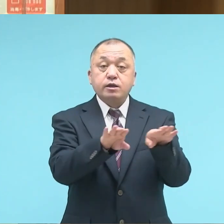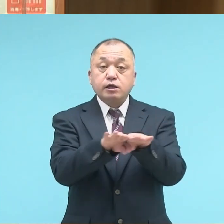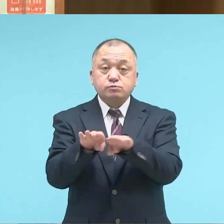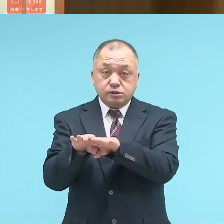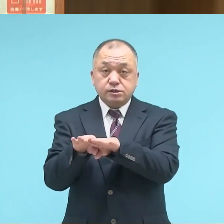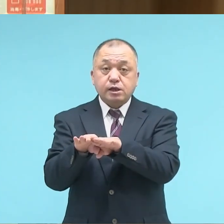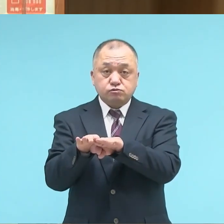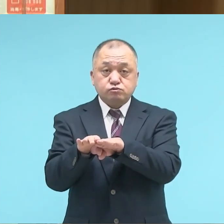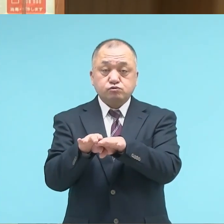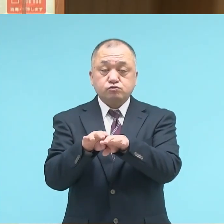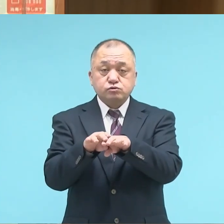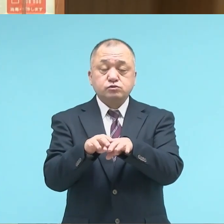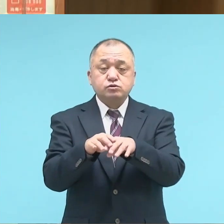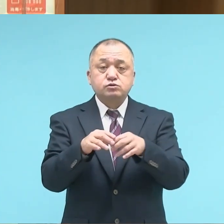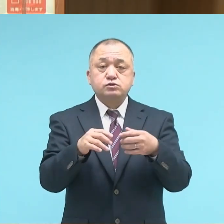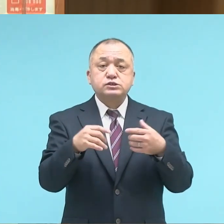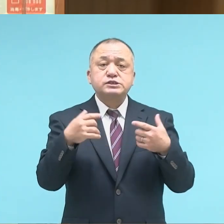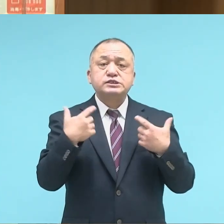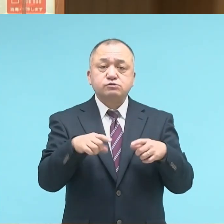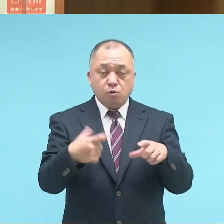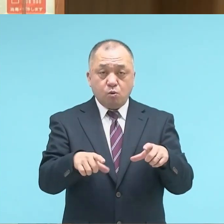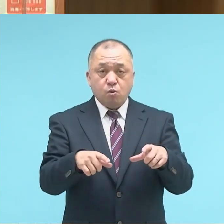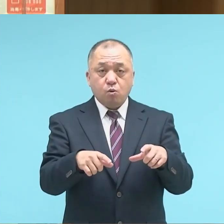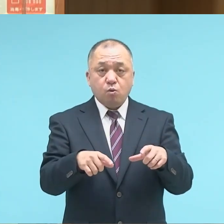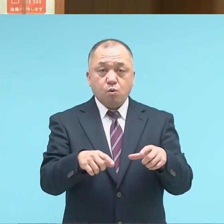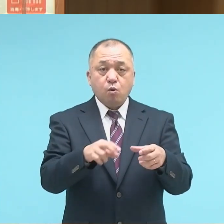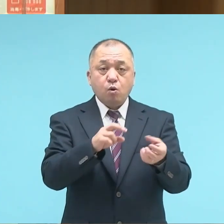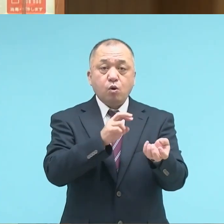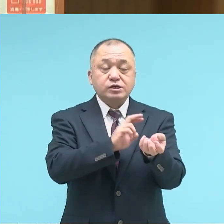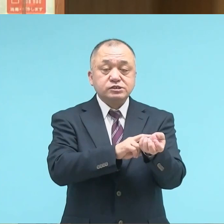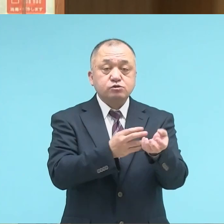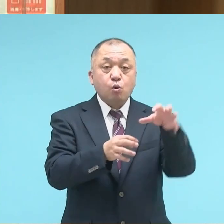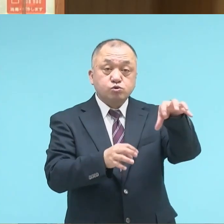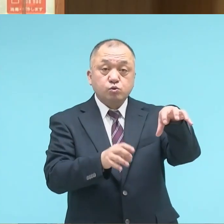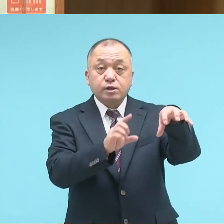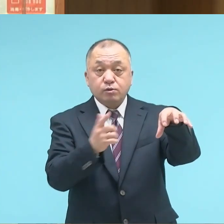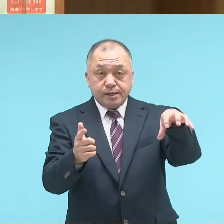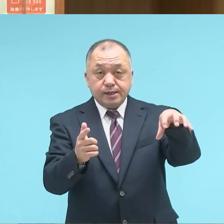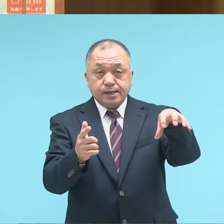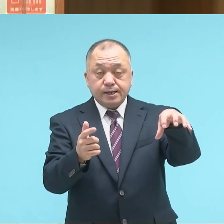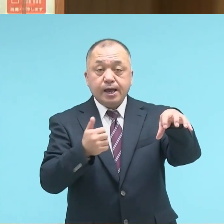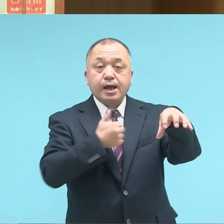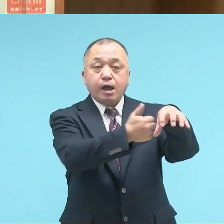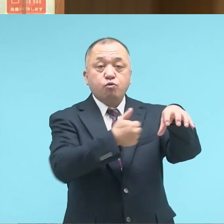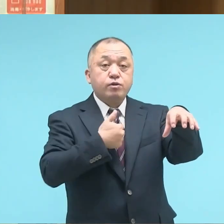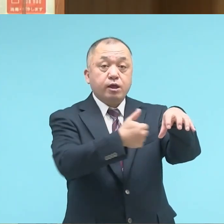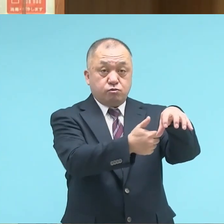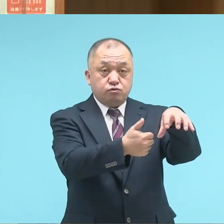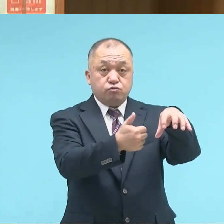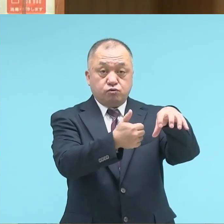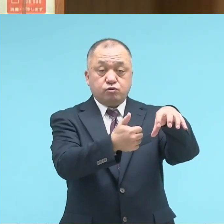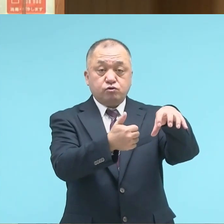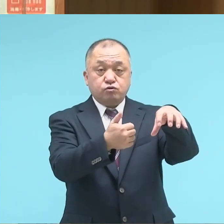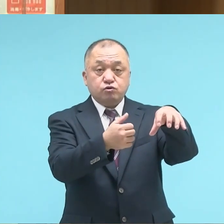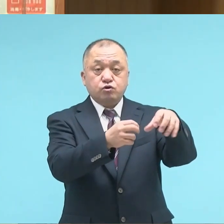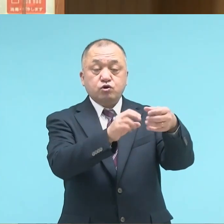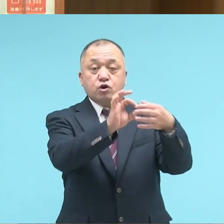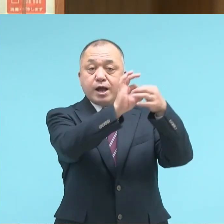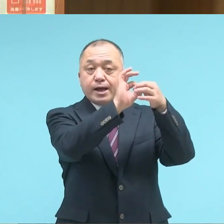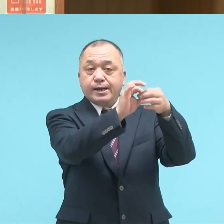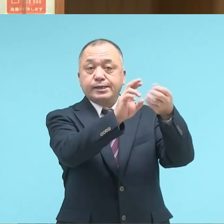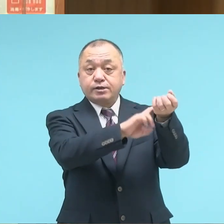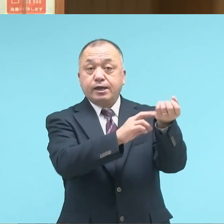日常的にさまざま診療所などにですね、通われている方からかかりつけ医をお持ちでいらっしゃ